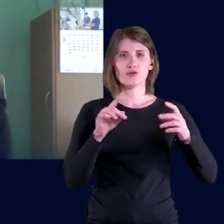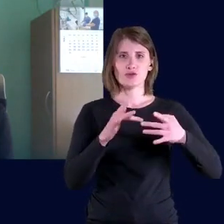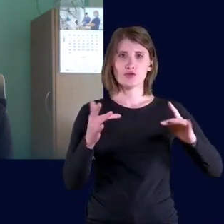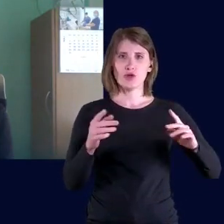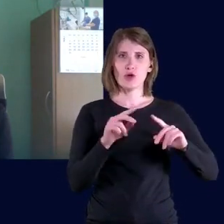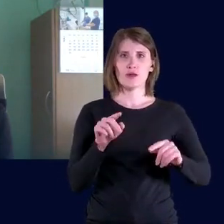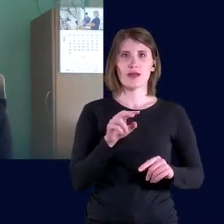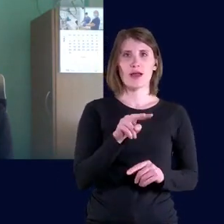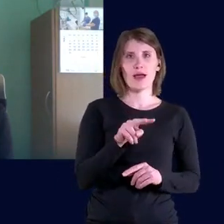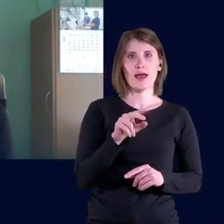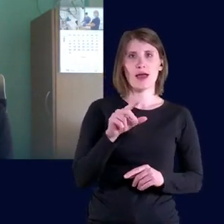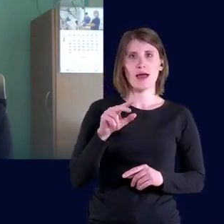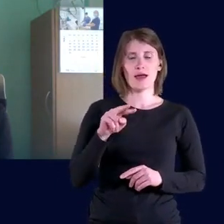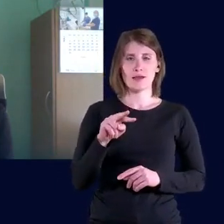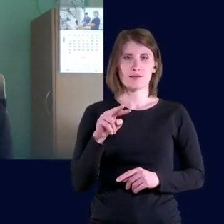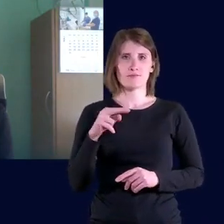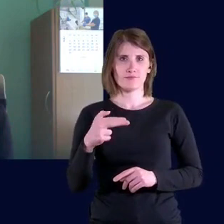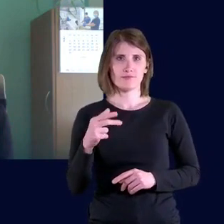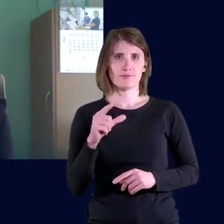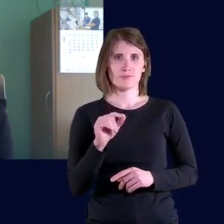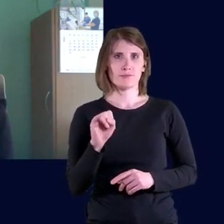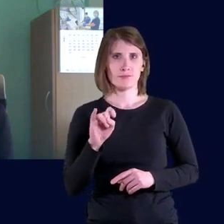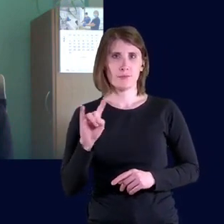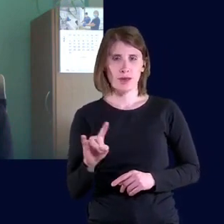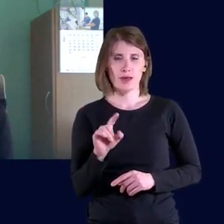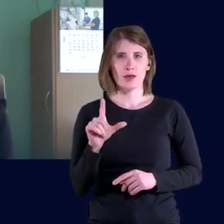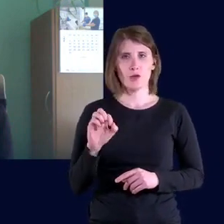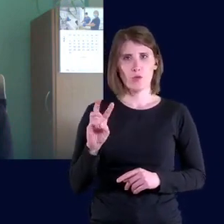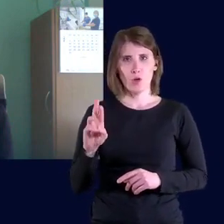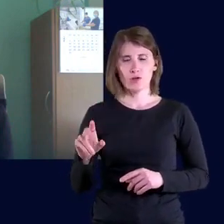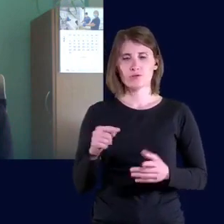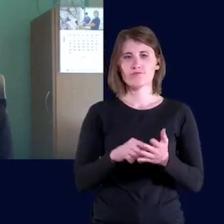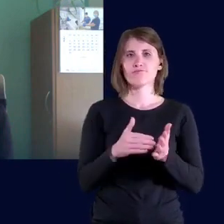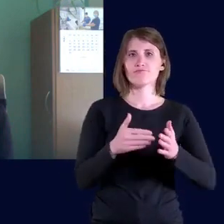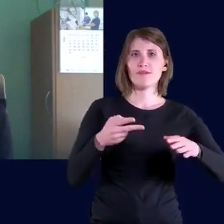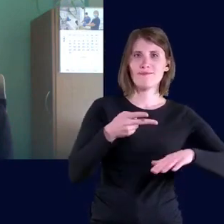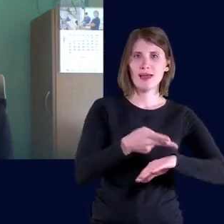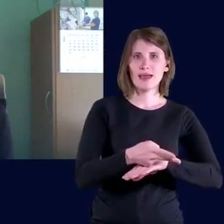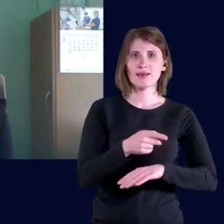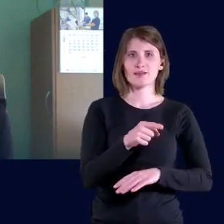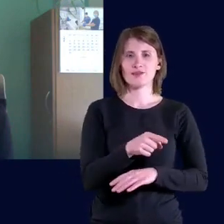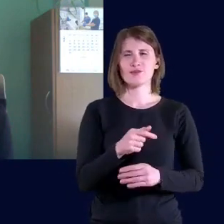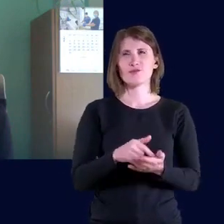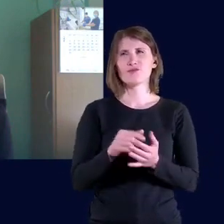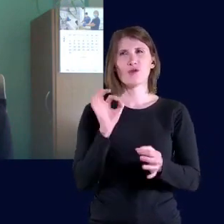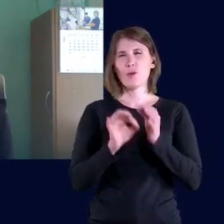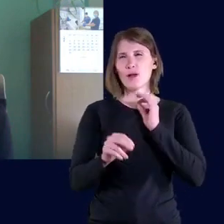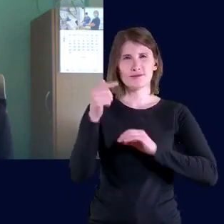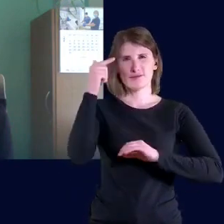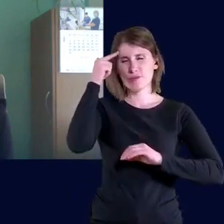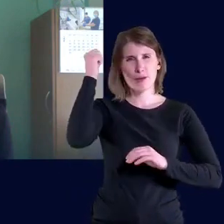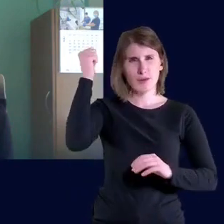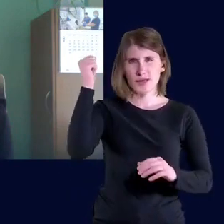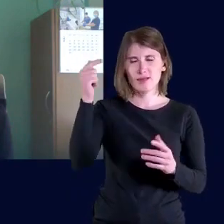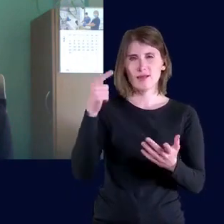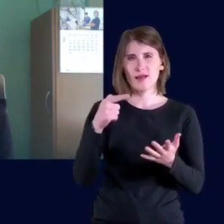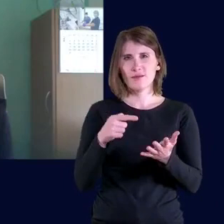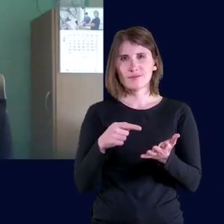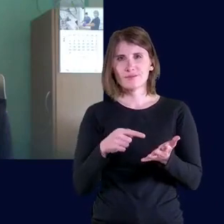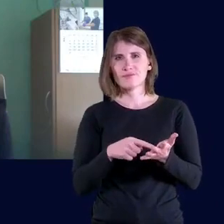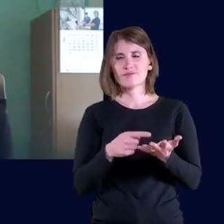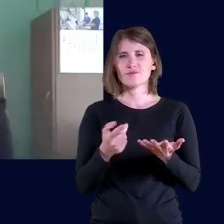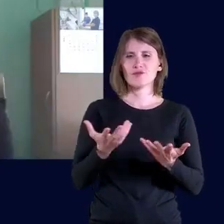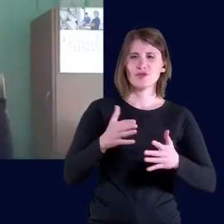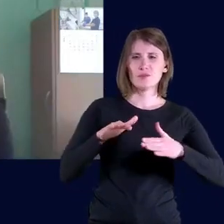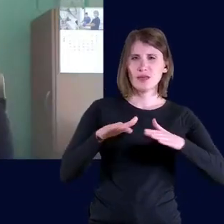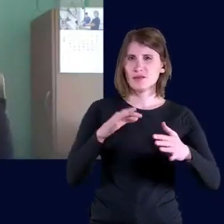trzeba wejść w od nie powinniśmy pięknie pamiętam w tej chwili w